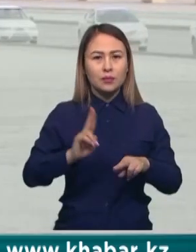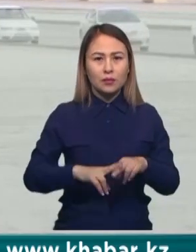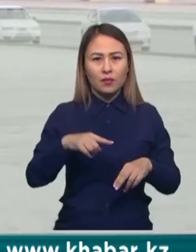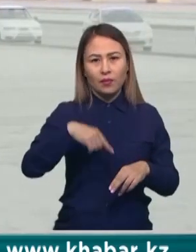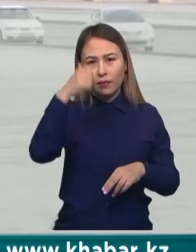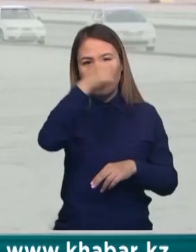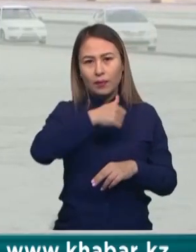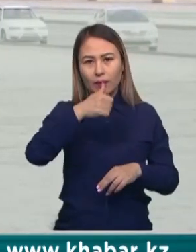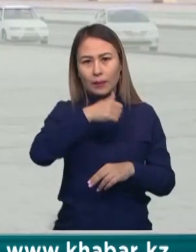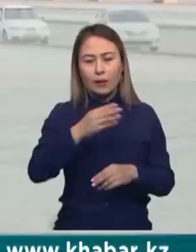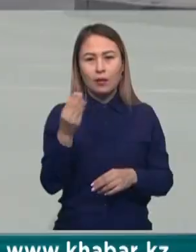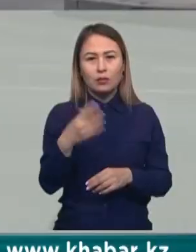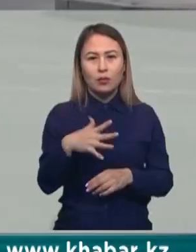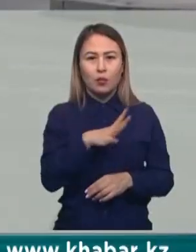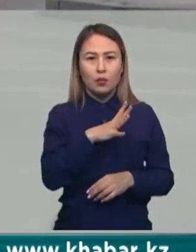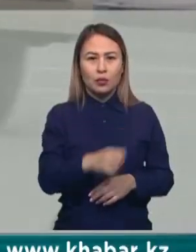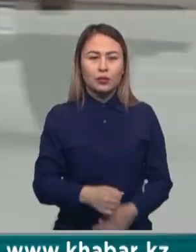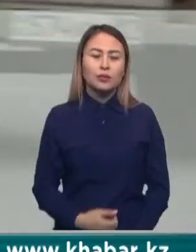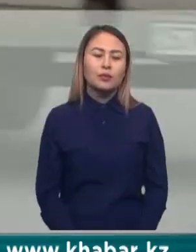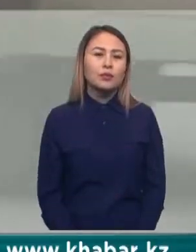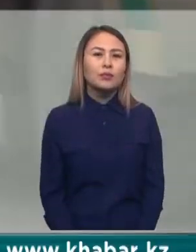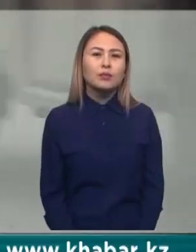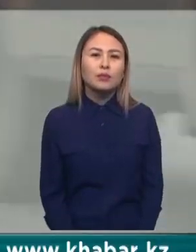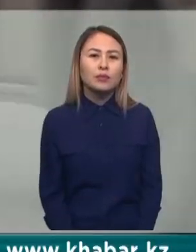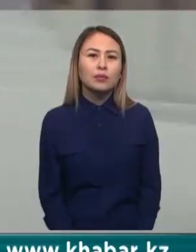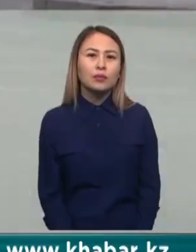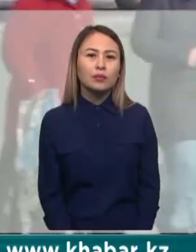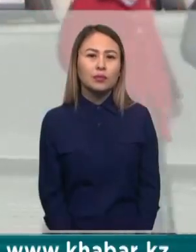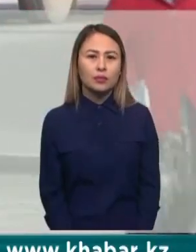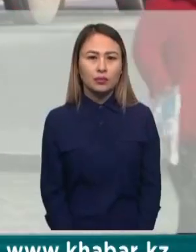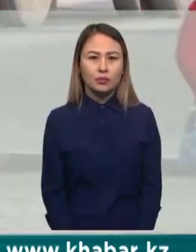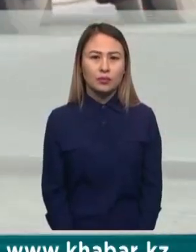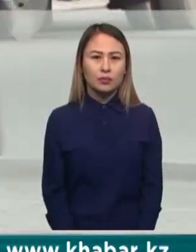биыл жолақыны қымбаттауы мүмкін. Талғат Исламұлы, Ренат Досалиев, хабар Ақтаудан.